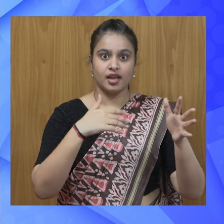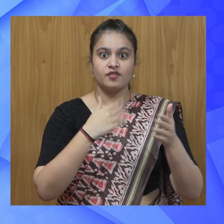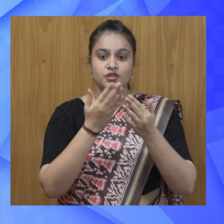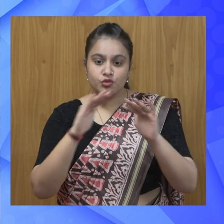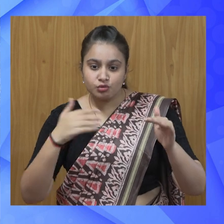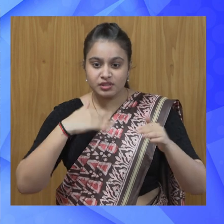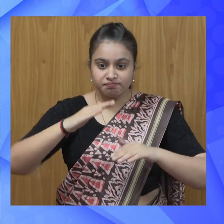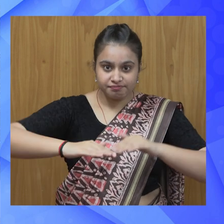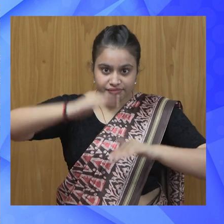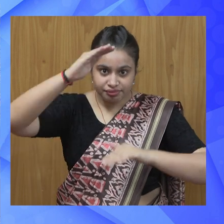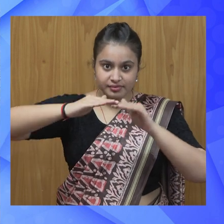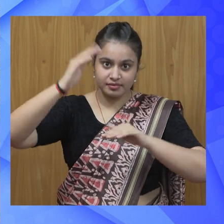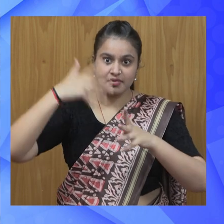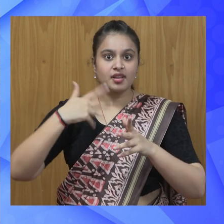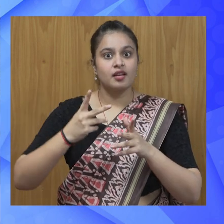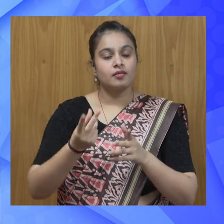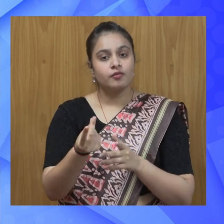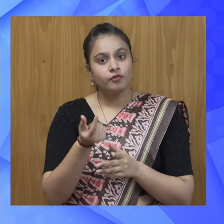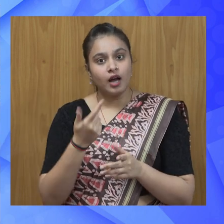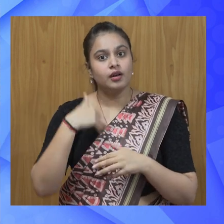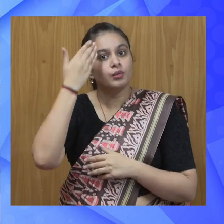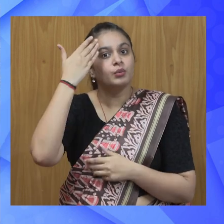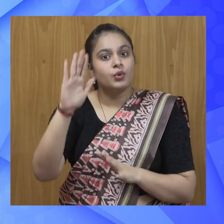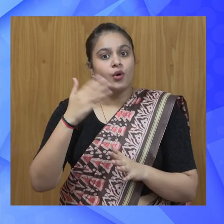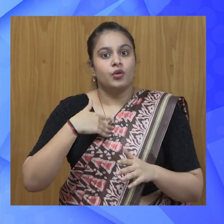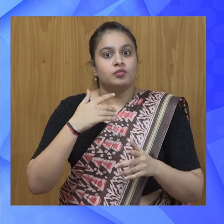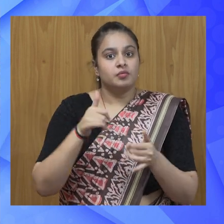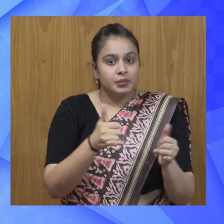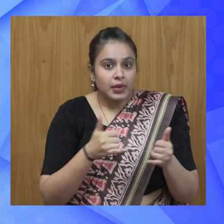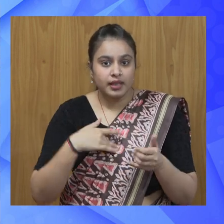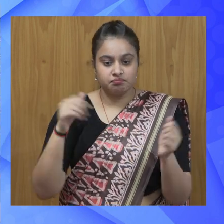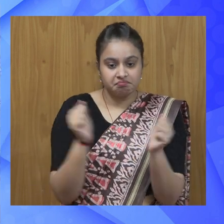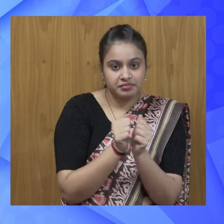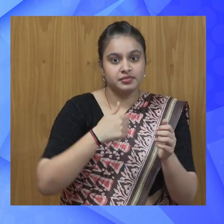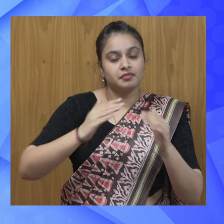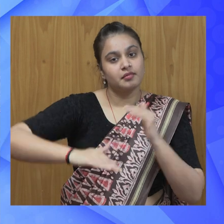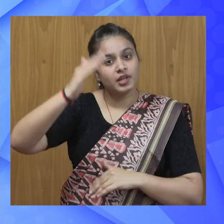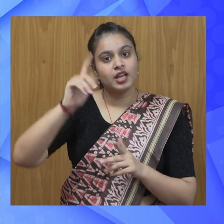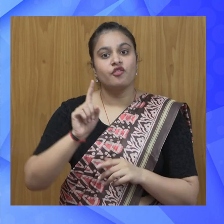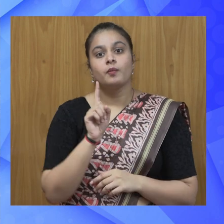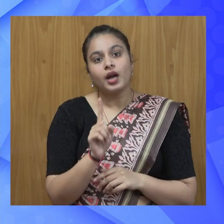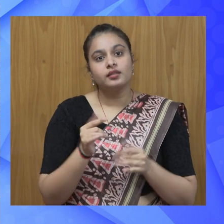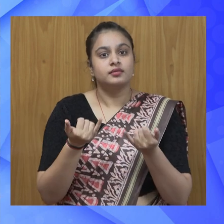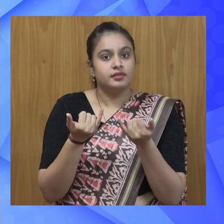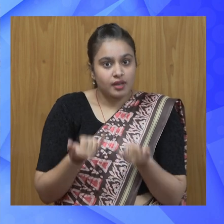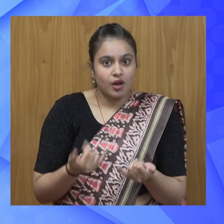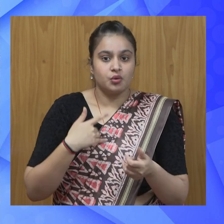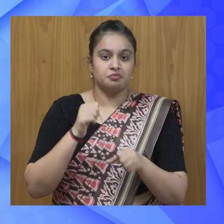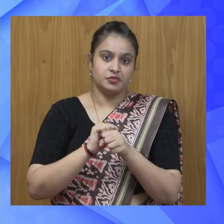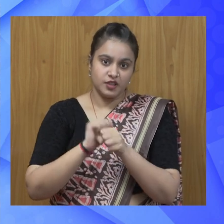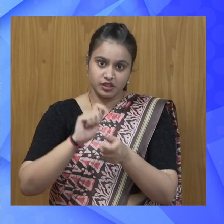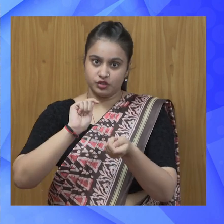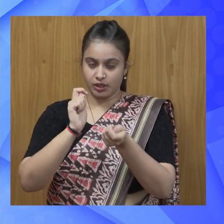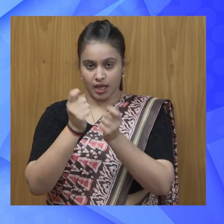बच्चे कब बड़े हो गए, आपस में खेलते और खेलते कूदते बड़े हो जाते थे. लेकिन अब जैसे जैसे कार्यशैली बदल रही